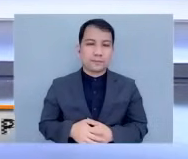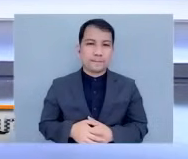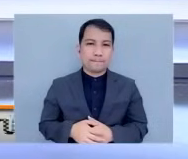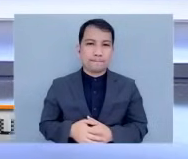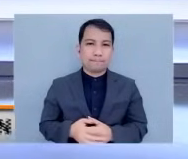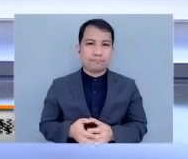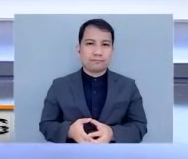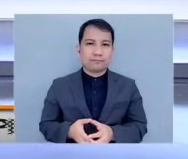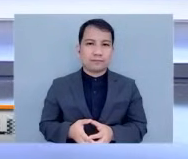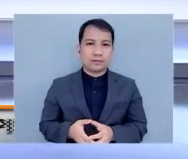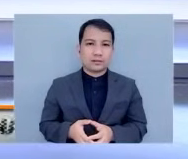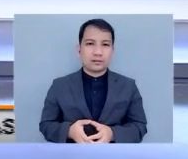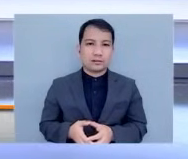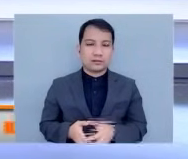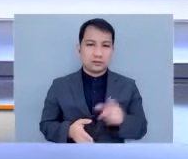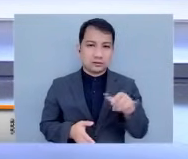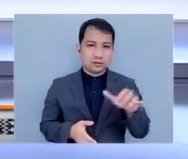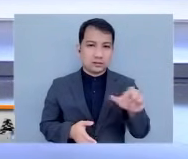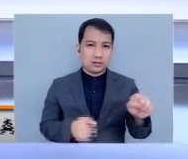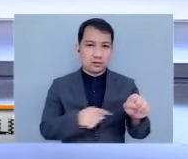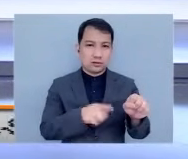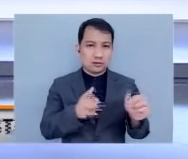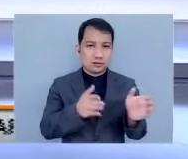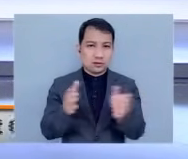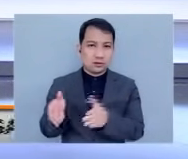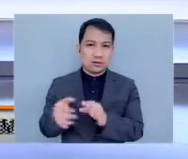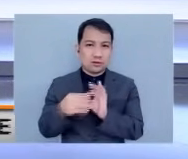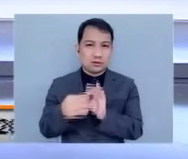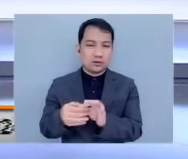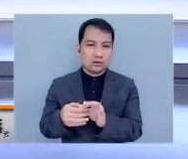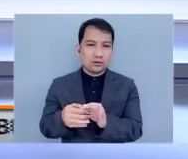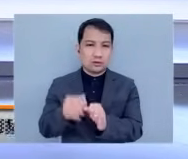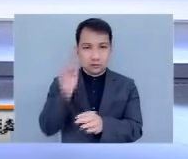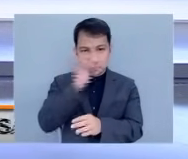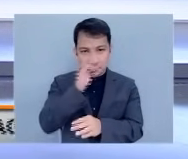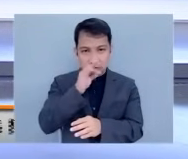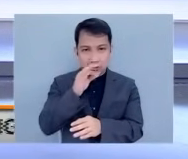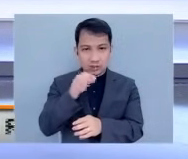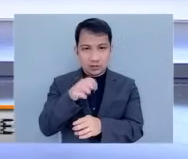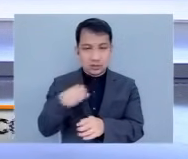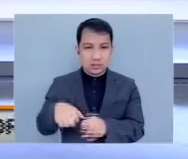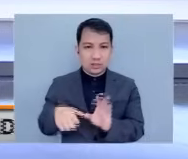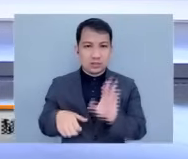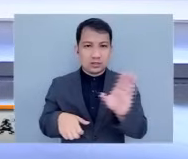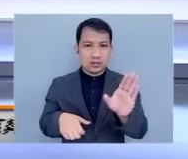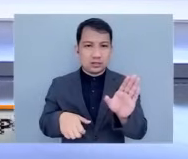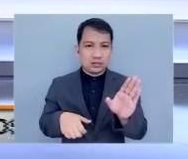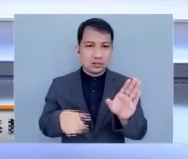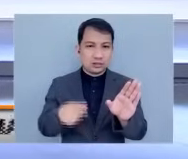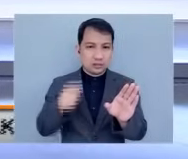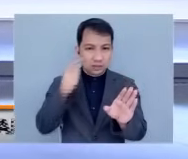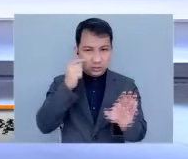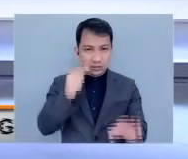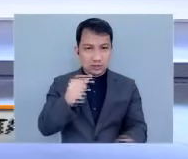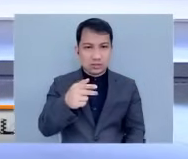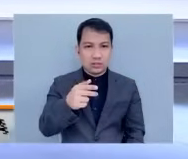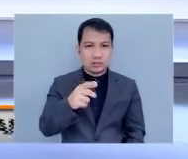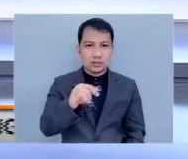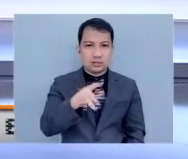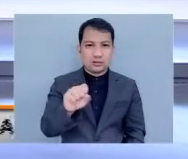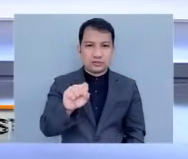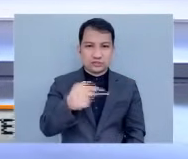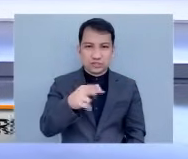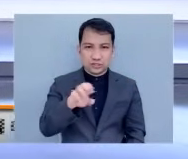From one Taylor to another naman tayo dahil ang Pinoy drag queen at impersonator na si Taylor Swift na si Taylor